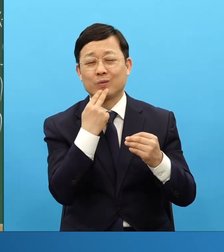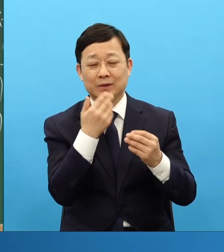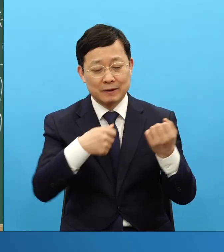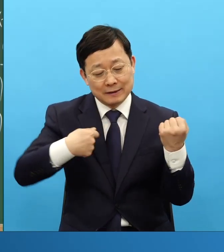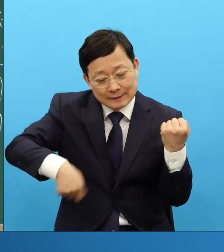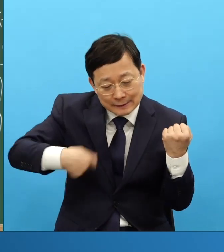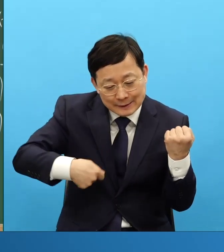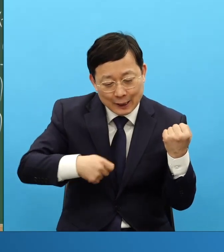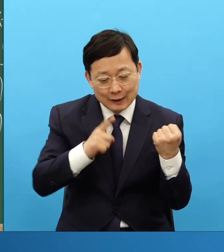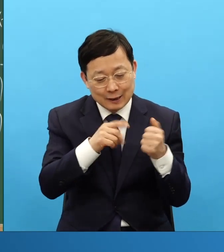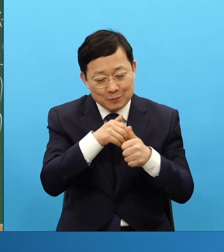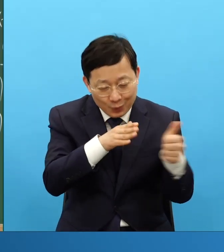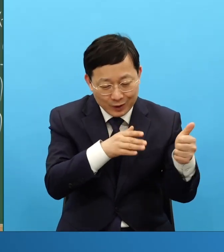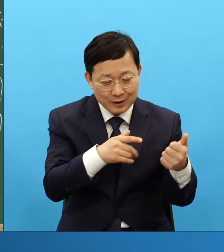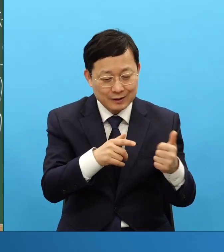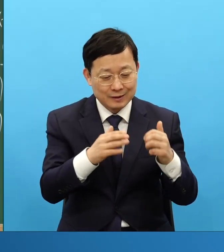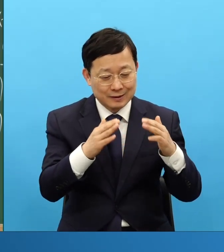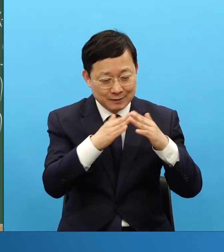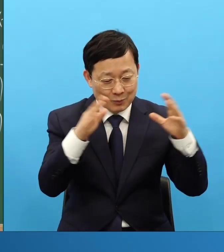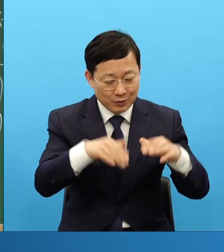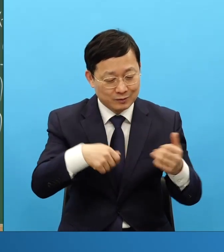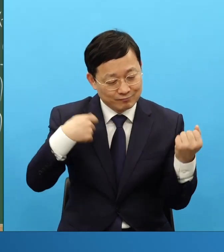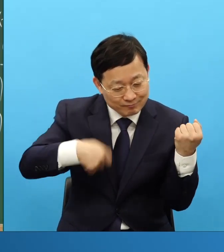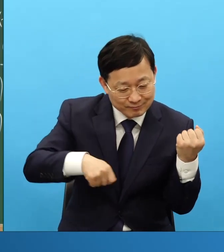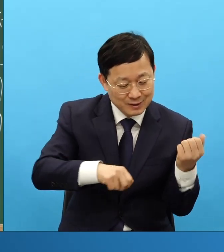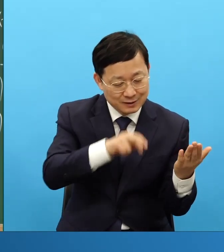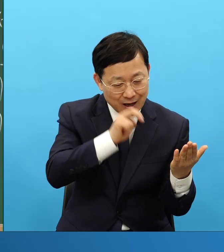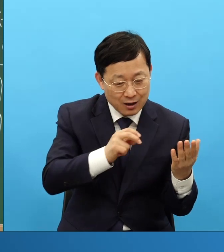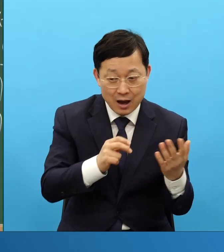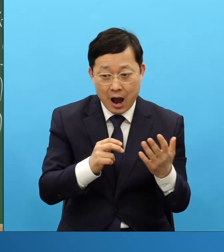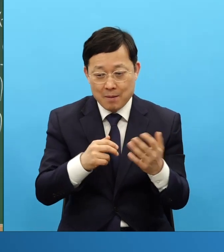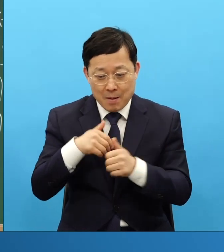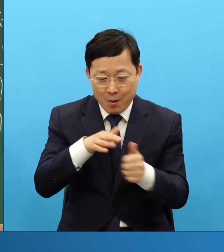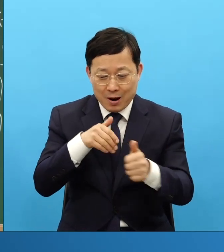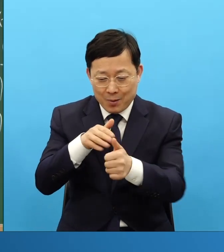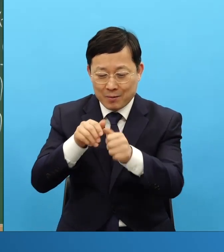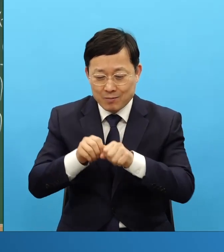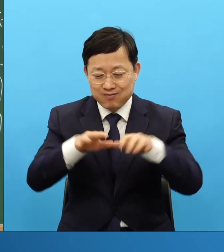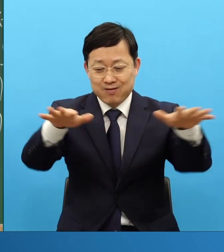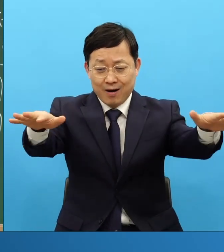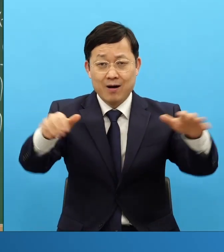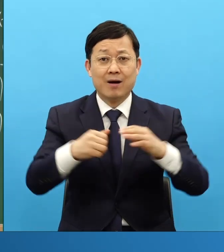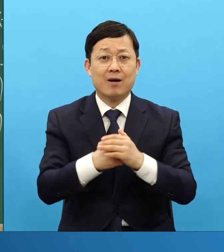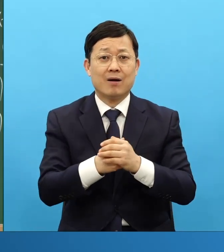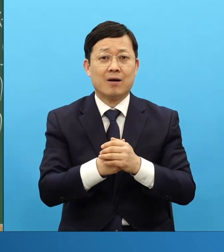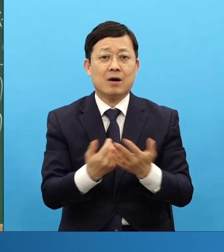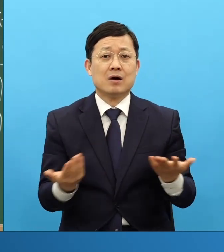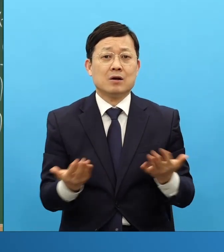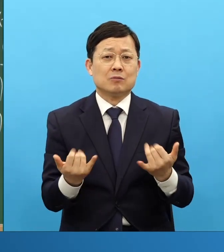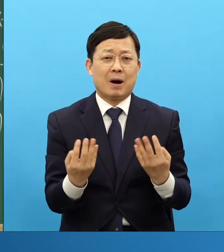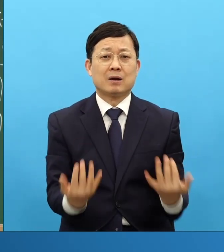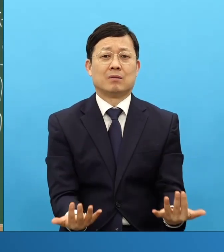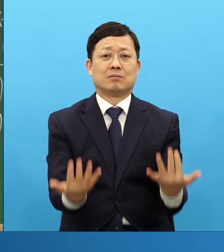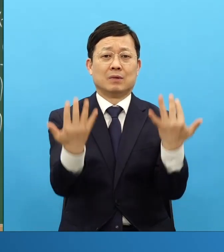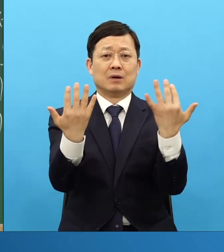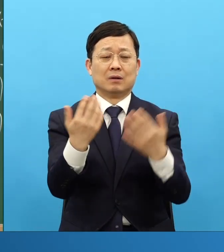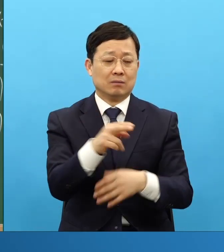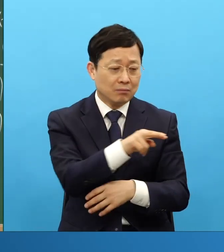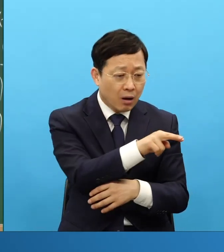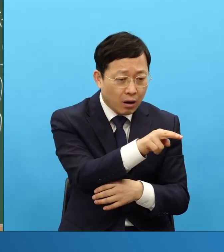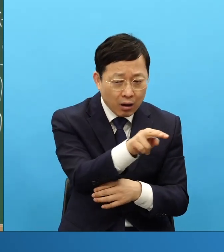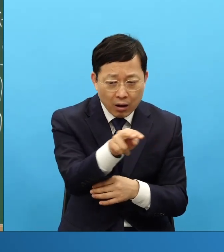piano, and so we would call in people who played the guitar. 일꾼들이 다 일어나는 거예요. And so all the workers were arising. 그때